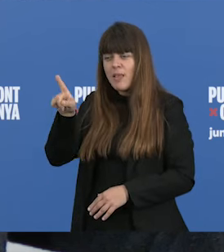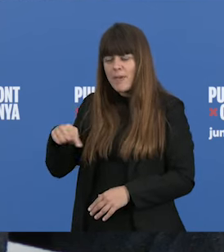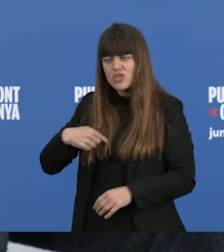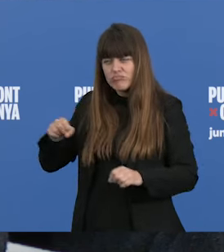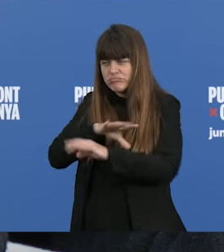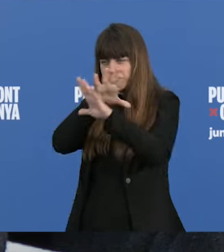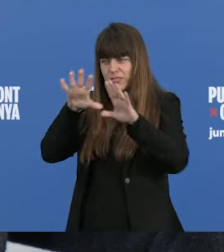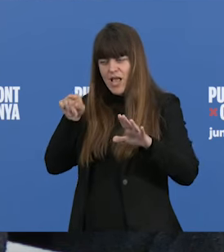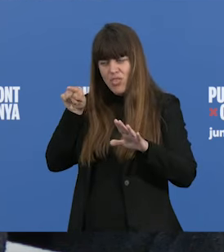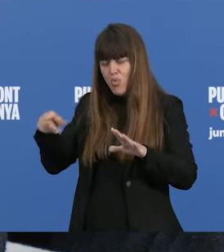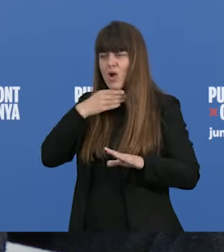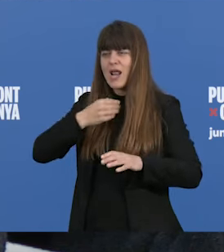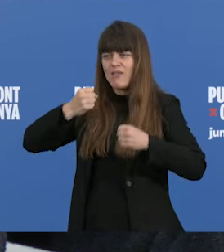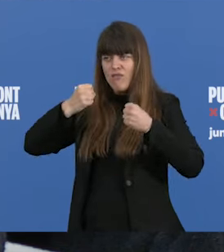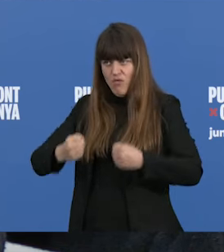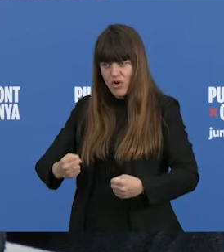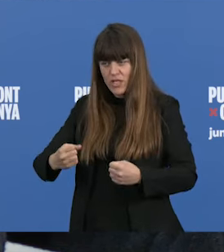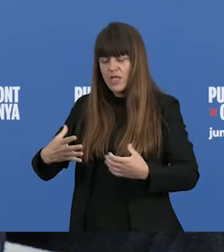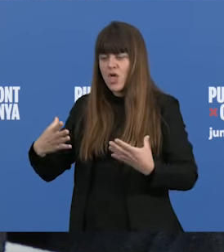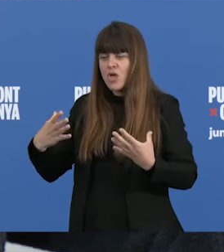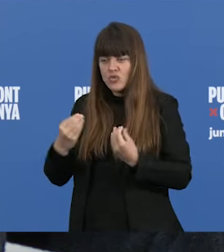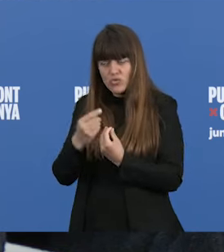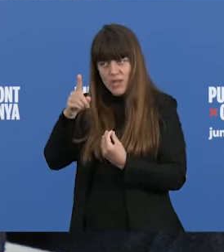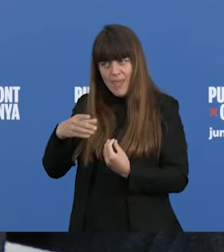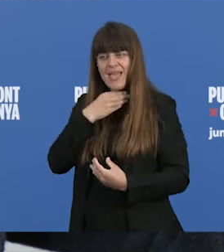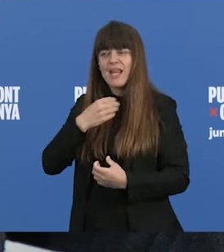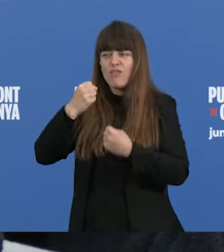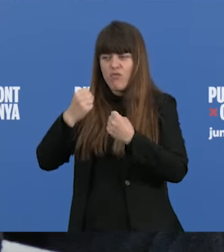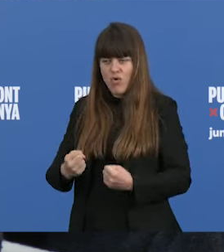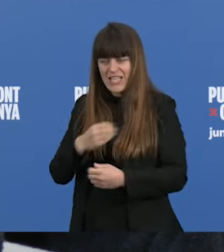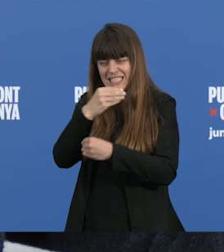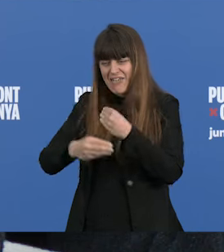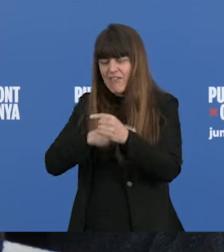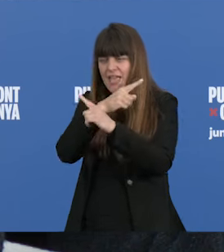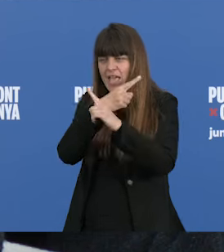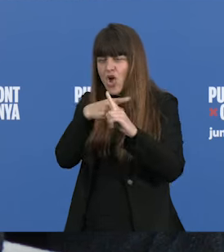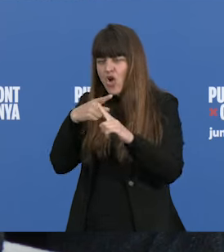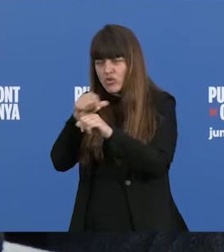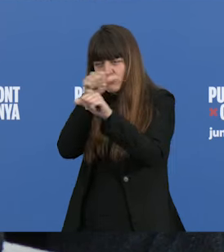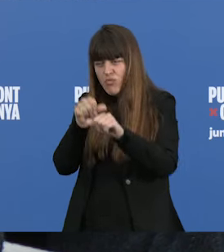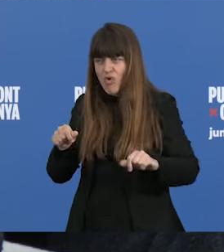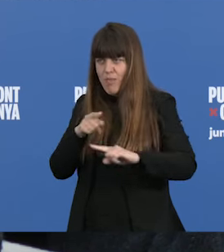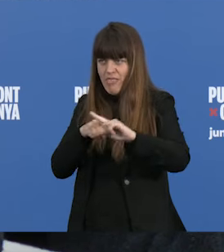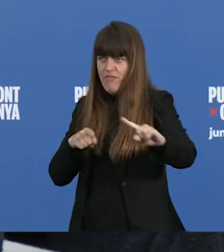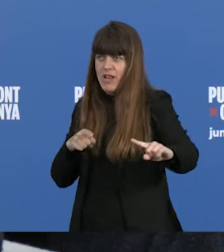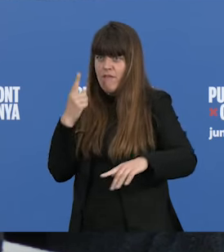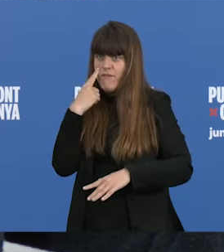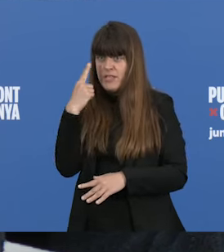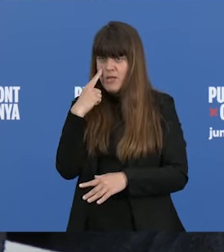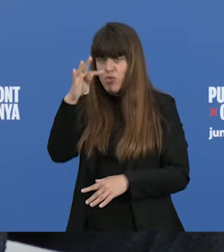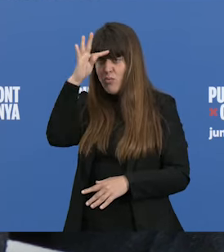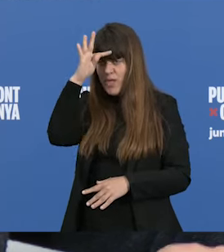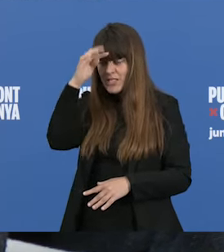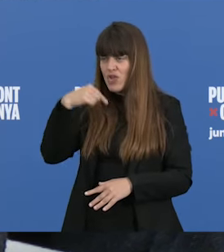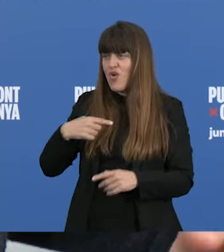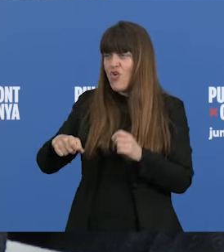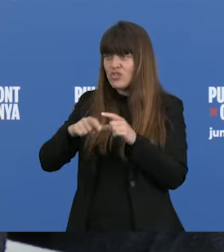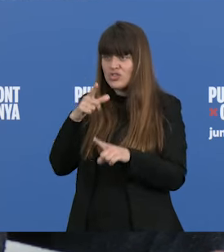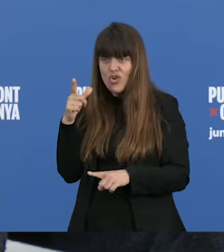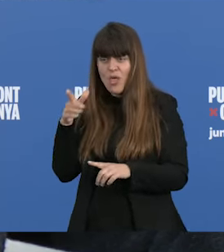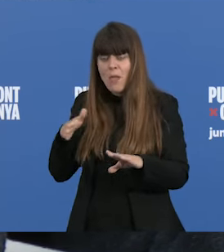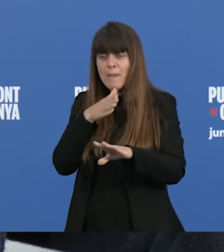tu i perquè tinc molt clar que tens moltes ganes, que tenim moltes ganes de fer les coses d'una altra manera.